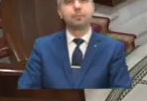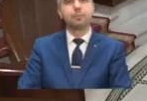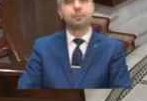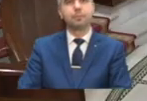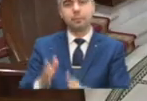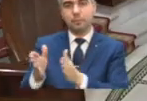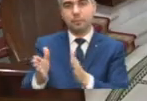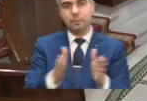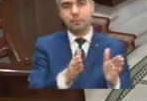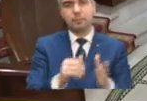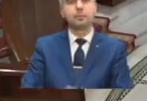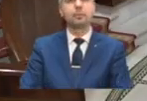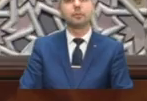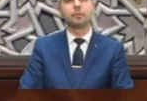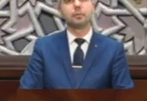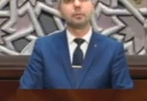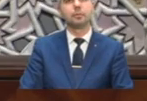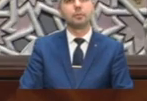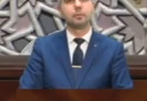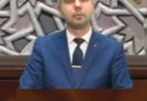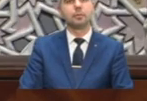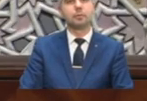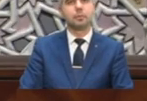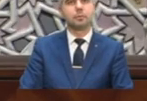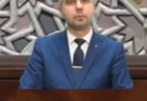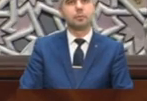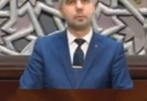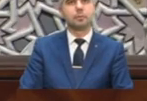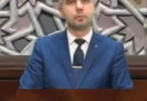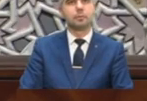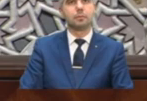وننتقل إلى قطاع نعم.